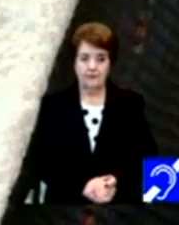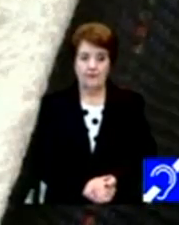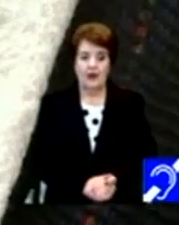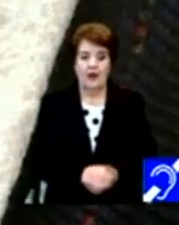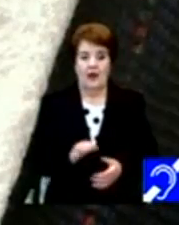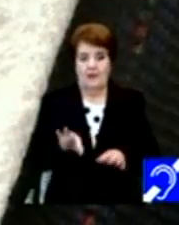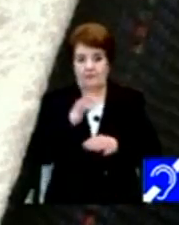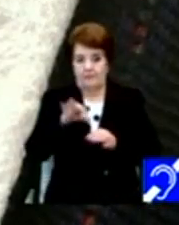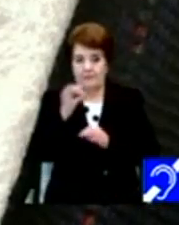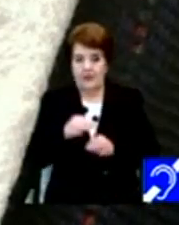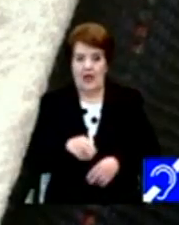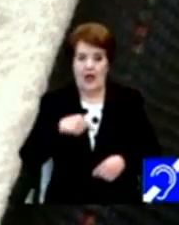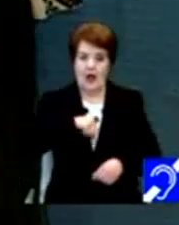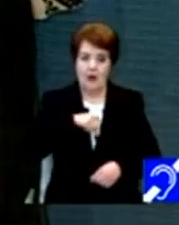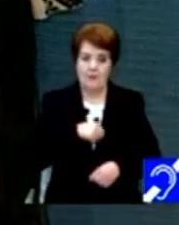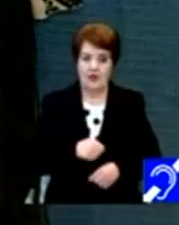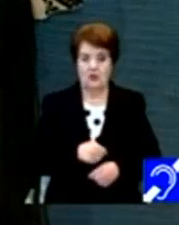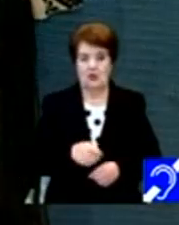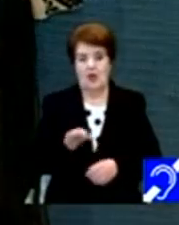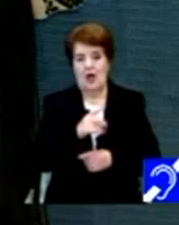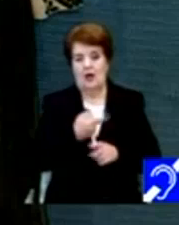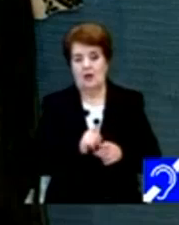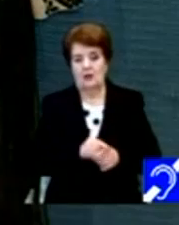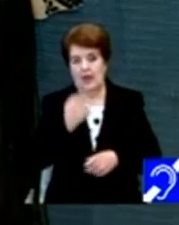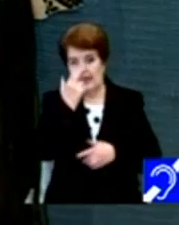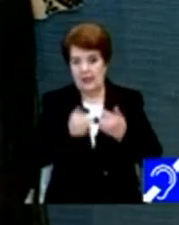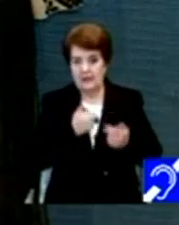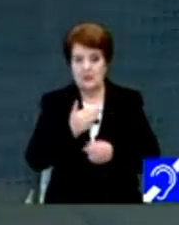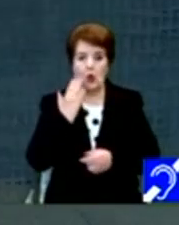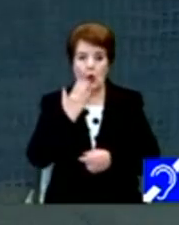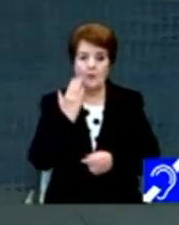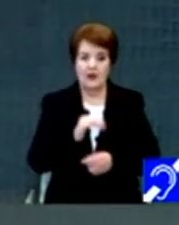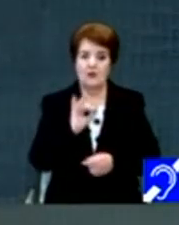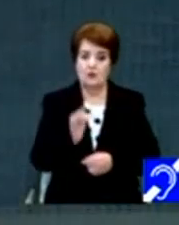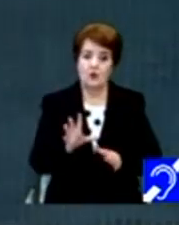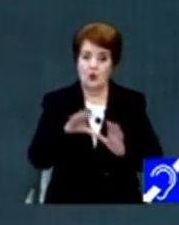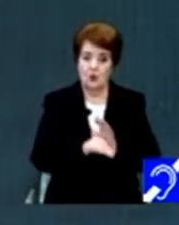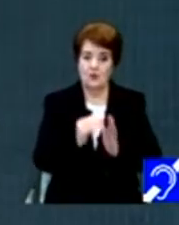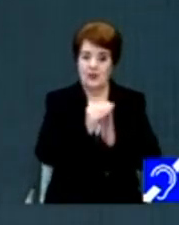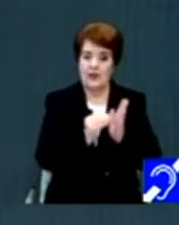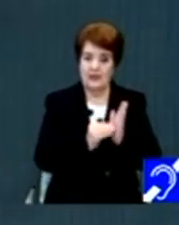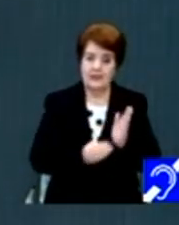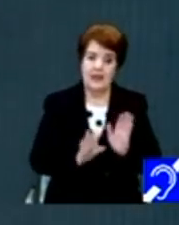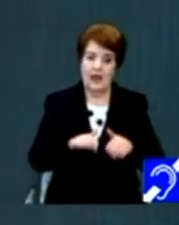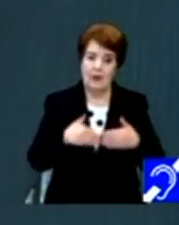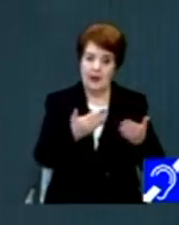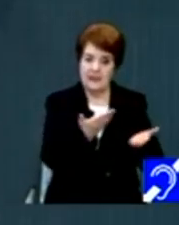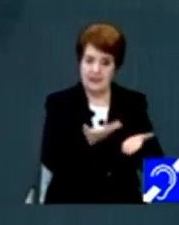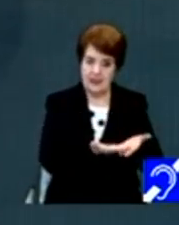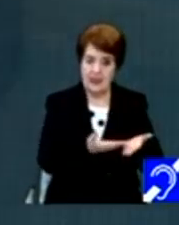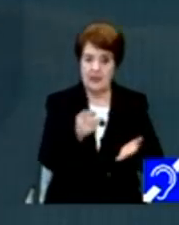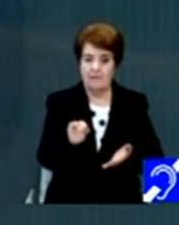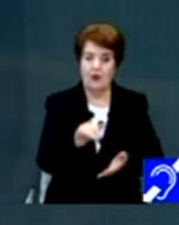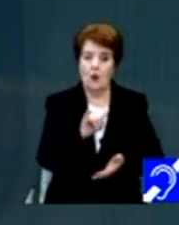Arta broderii cămășilor cu altiță a devenit un bun spiritual al tradițiilor românești și ar putea fi inclusă în lista reprezentativă UNESCO.